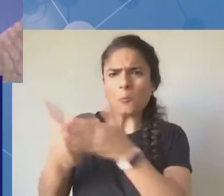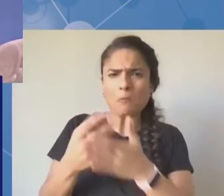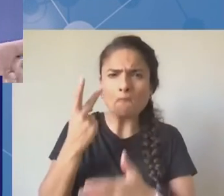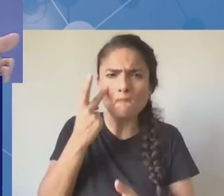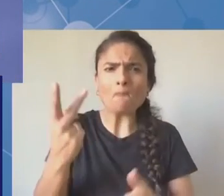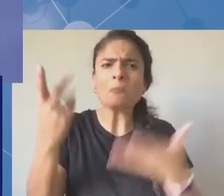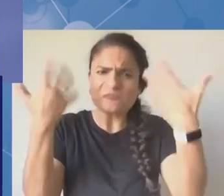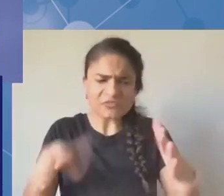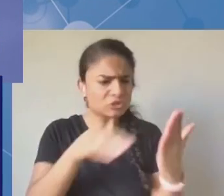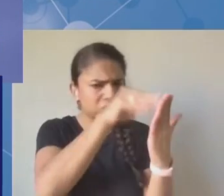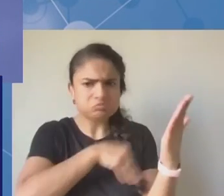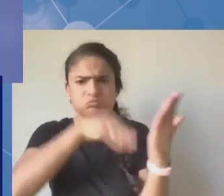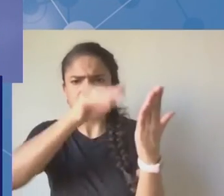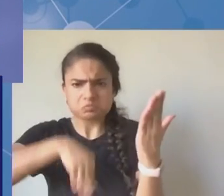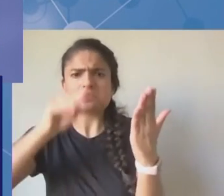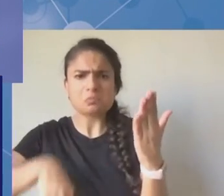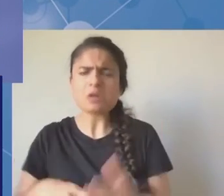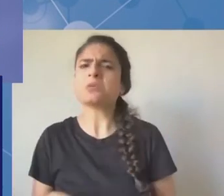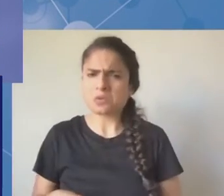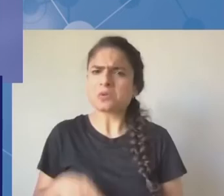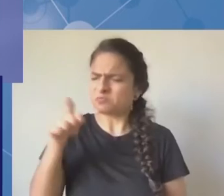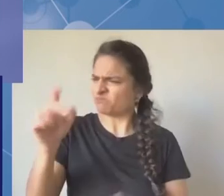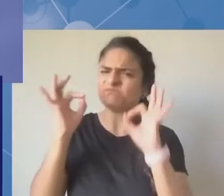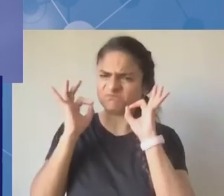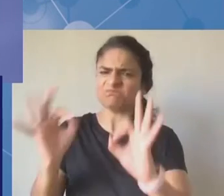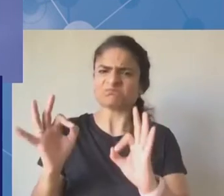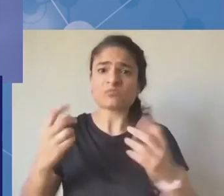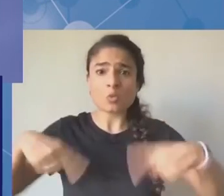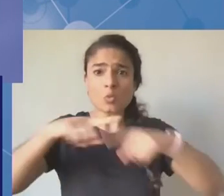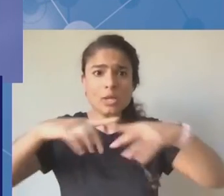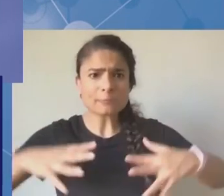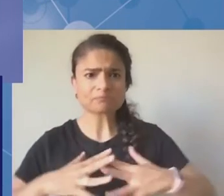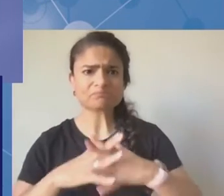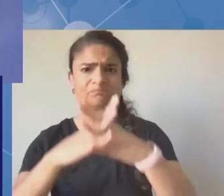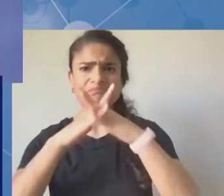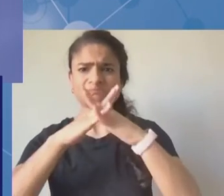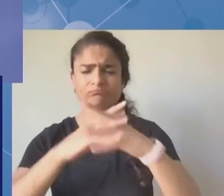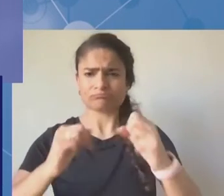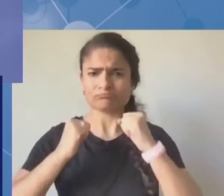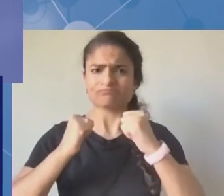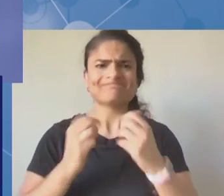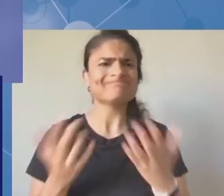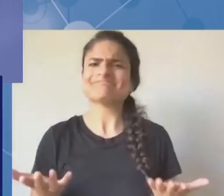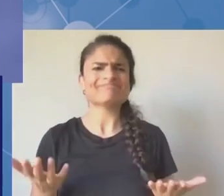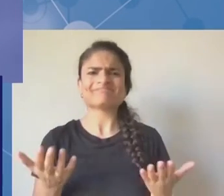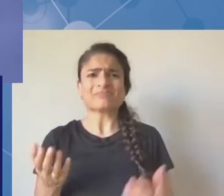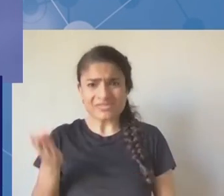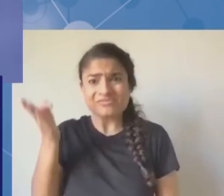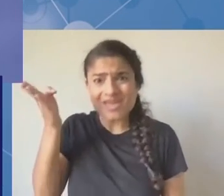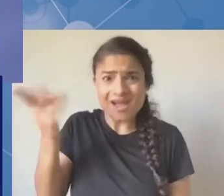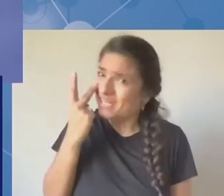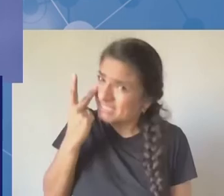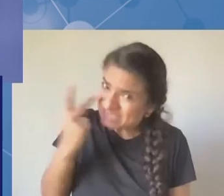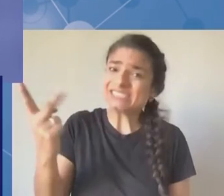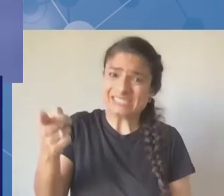рамках этого саммита. Конечно, это весьма негативные происшествия. Их необходимо указывать, говорить о них.